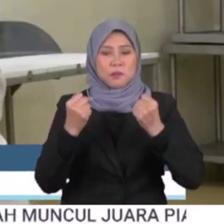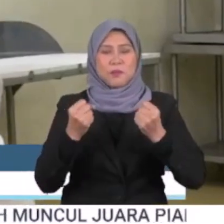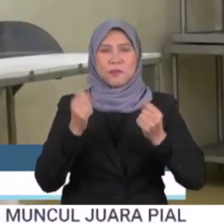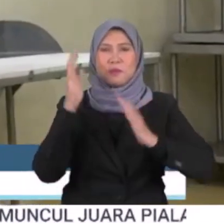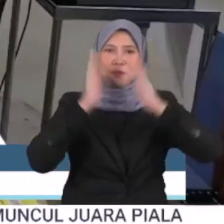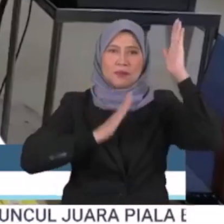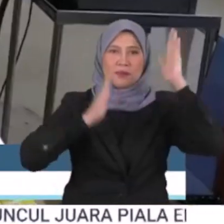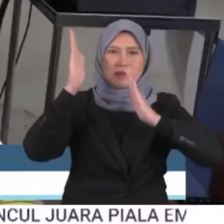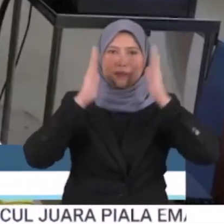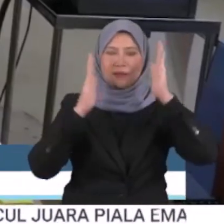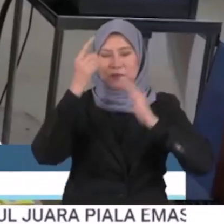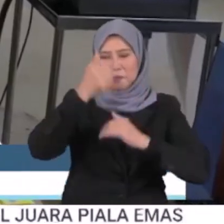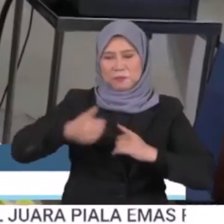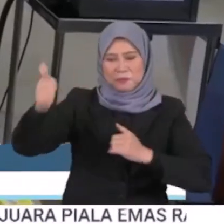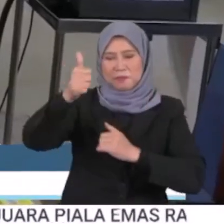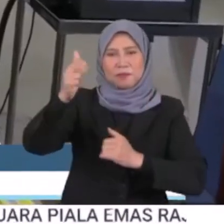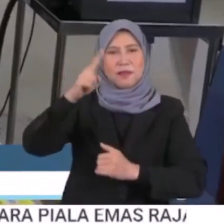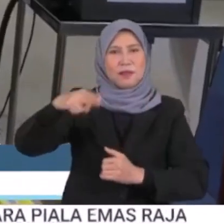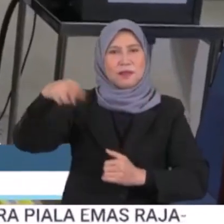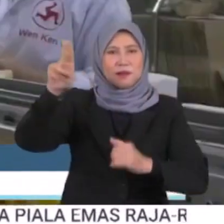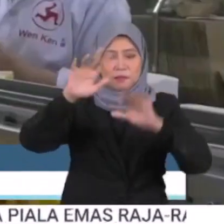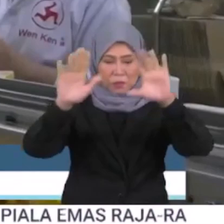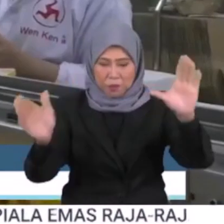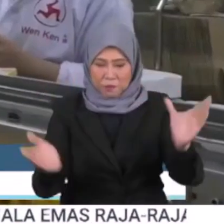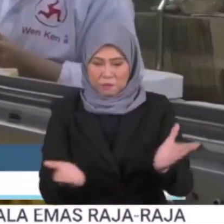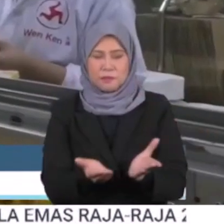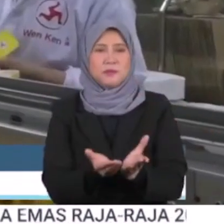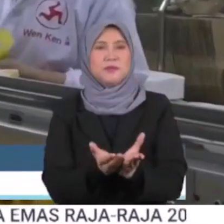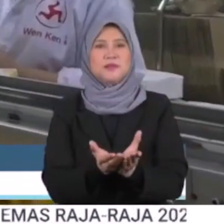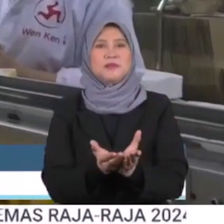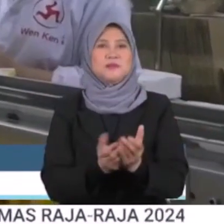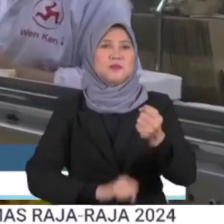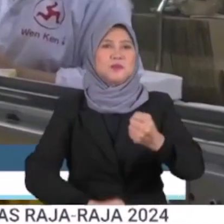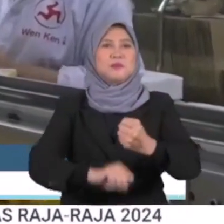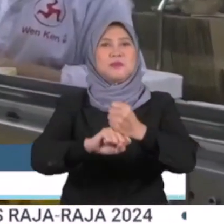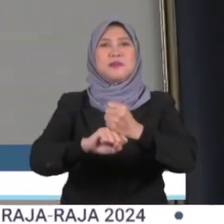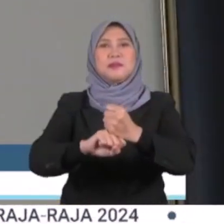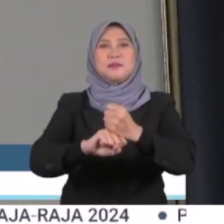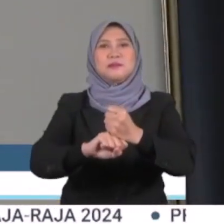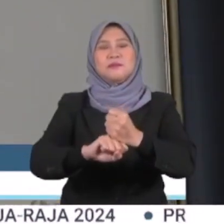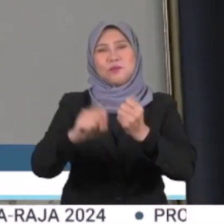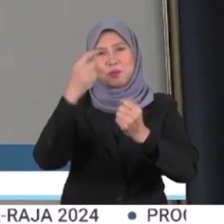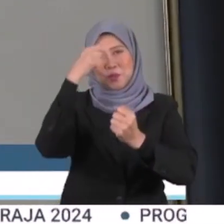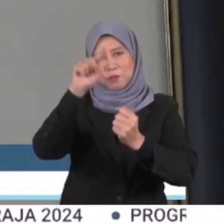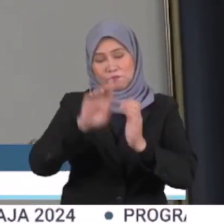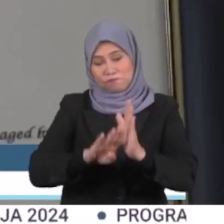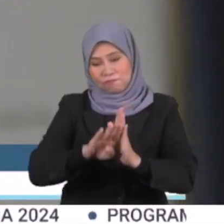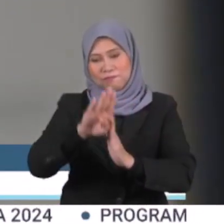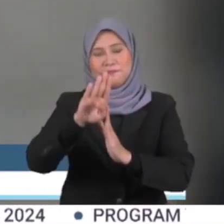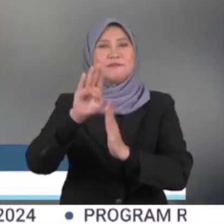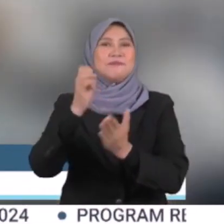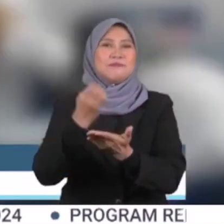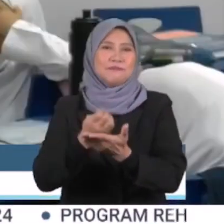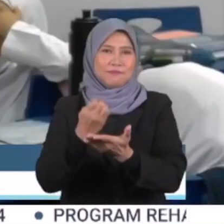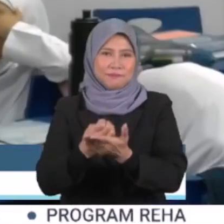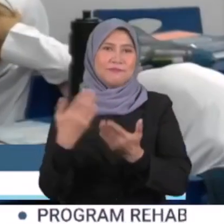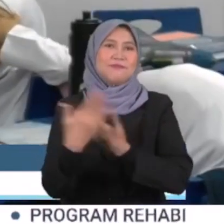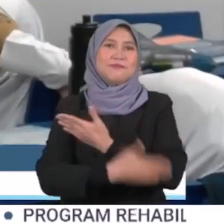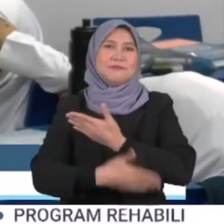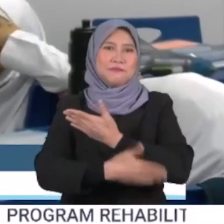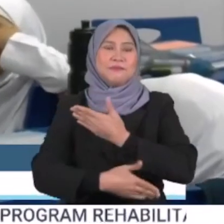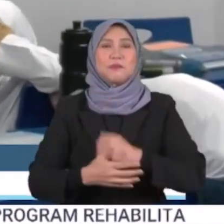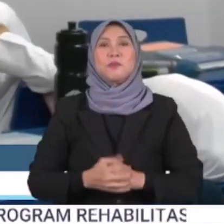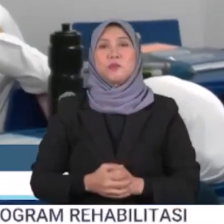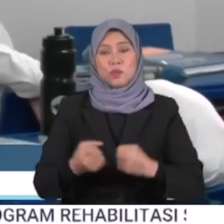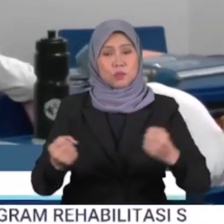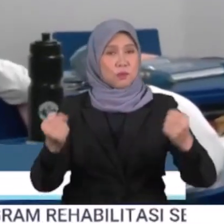Malaysia sebagai peneraju halal global yang juga merupakan penyumbang kepada perkembangan ekonomi negara. Memperkasa